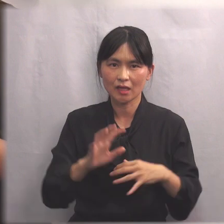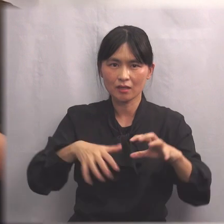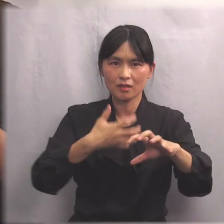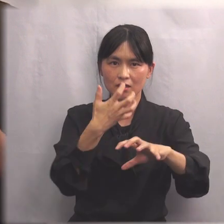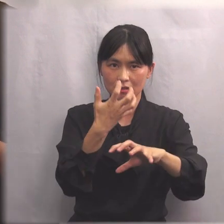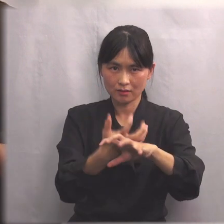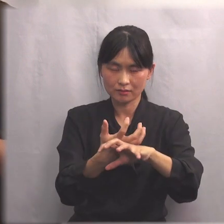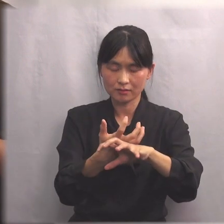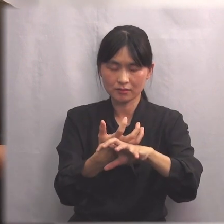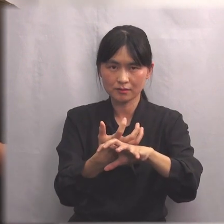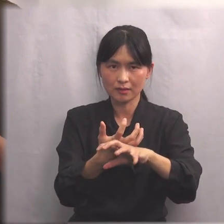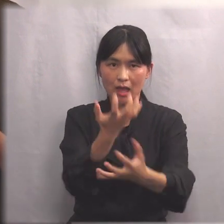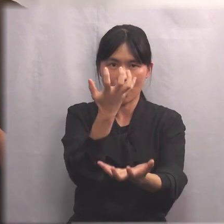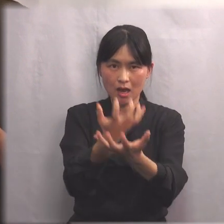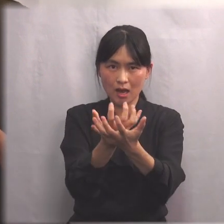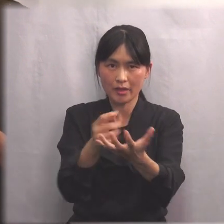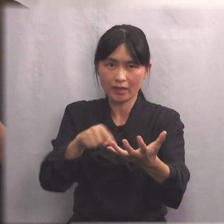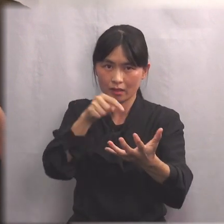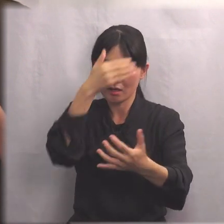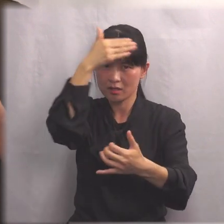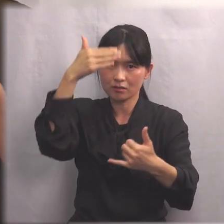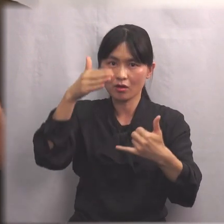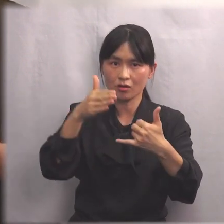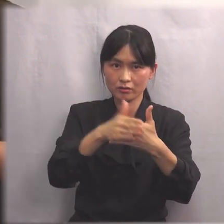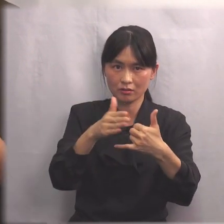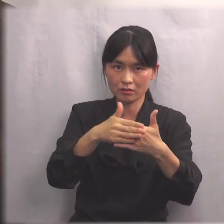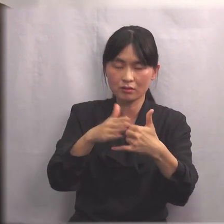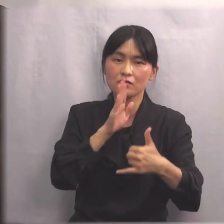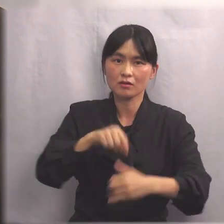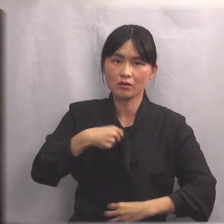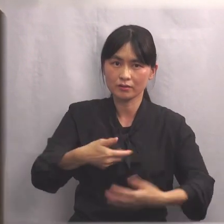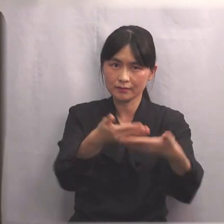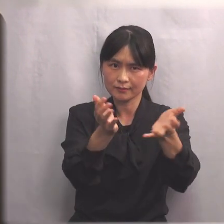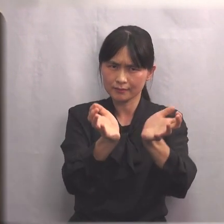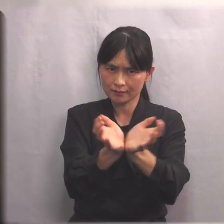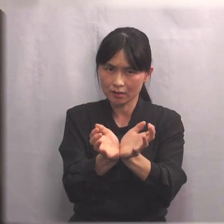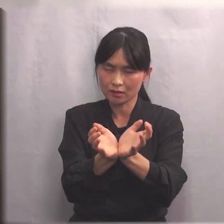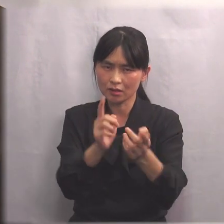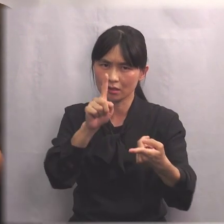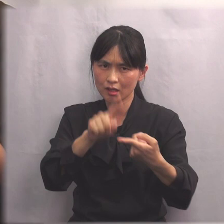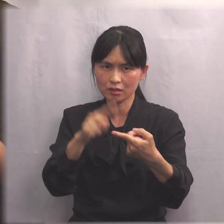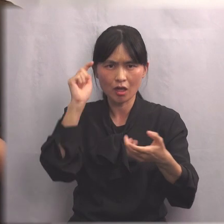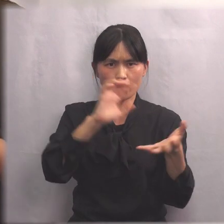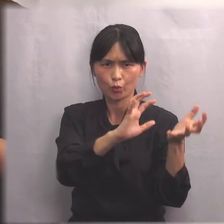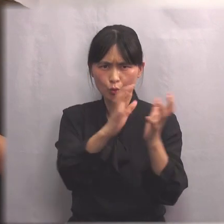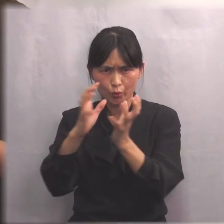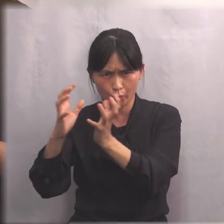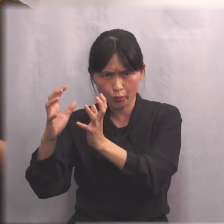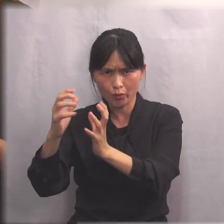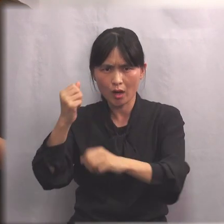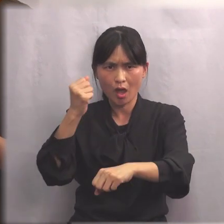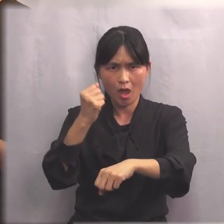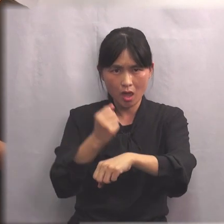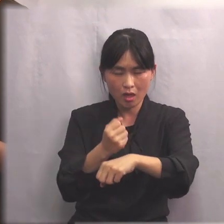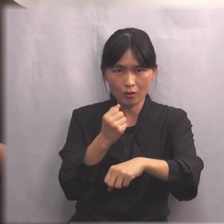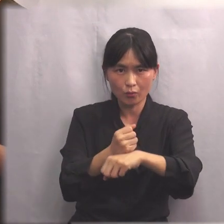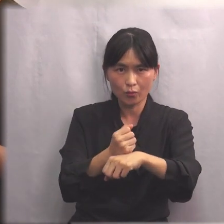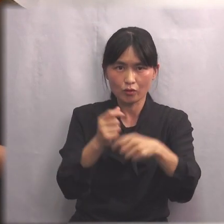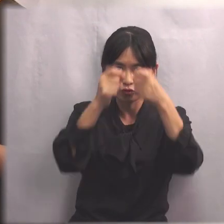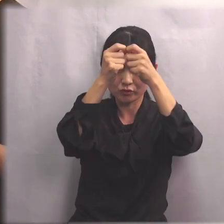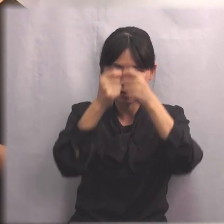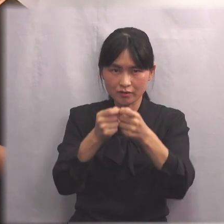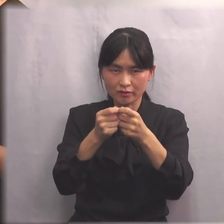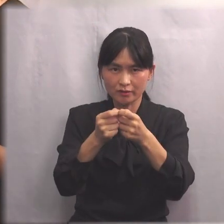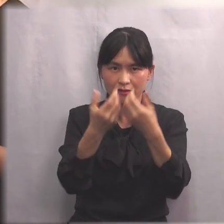논의를 거치면서 여러 가지 청년정의당의 구체적인 상들에 대해서 이야기를 했었지만 결론적으로 청년정의당은